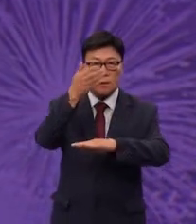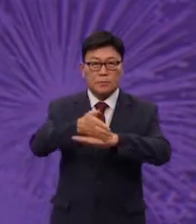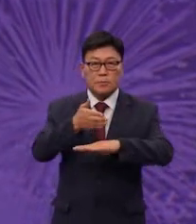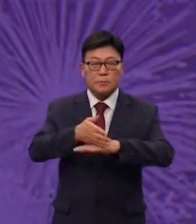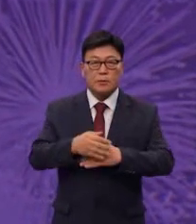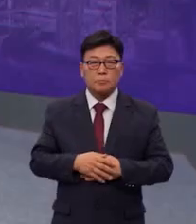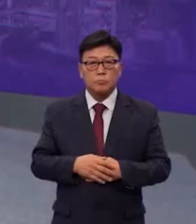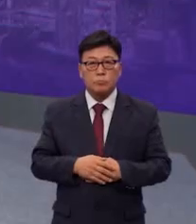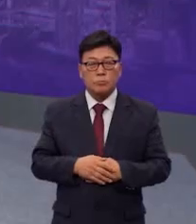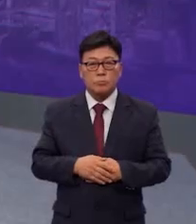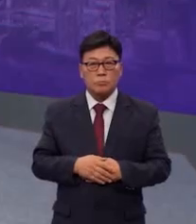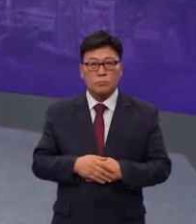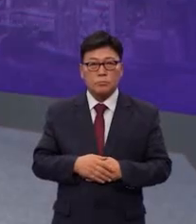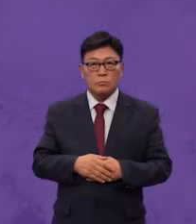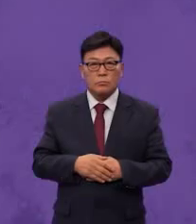감사합니다.